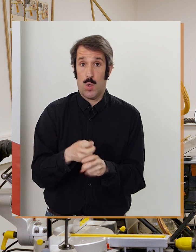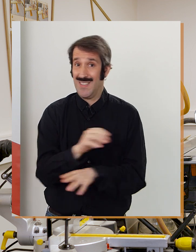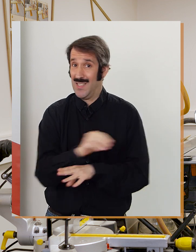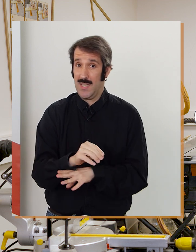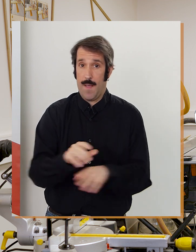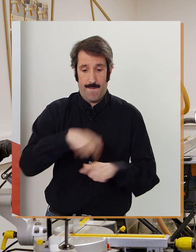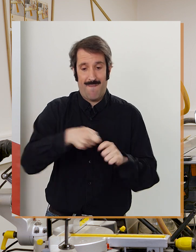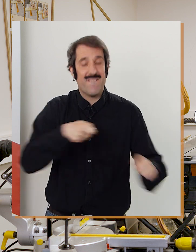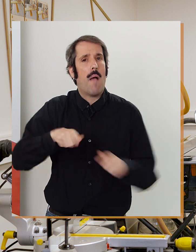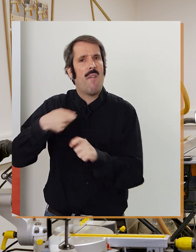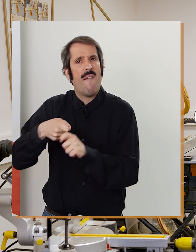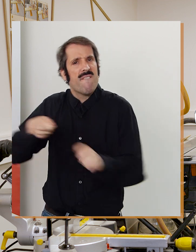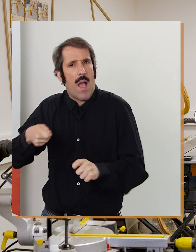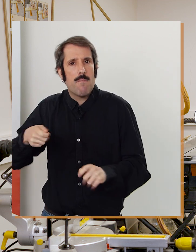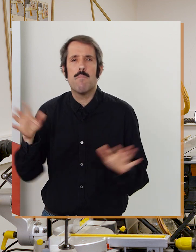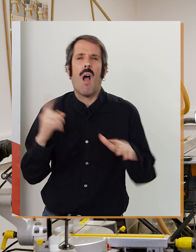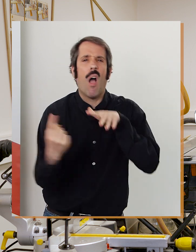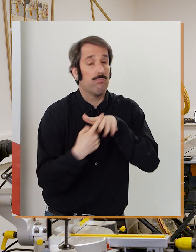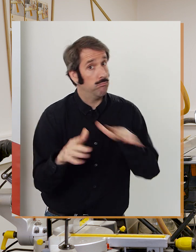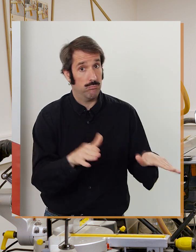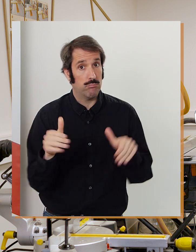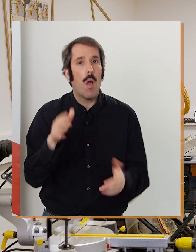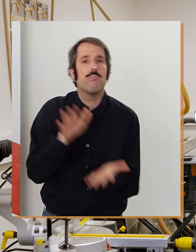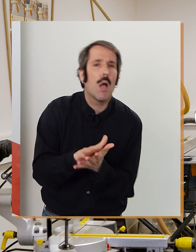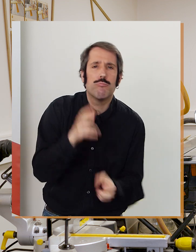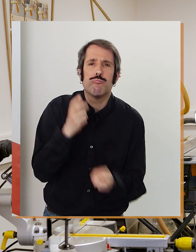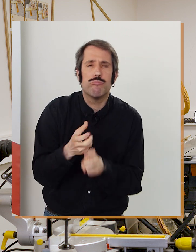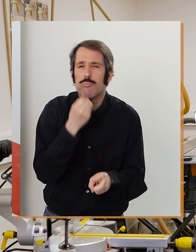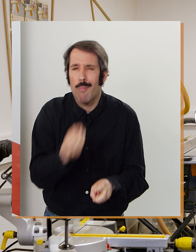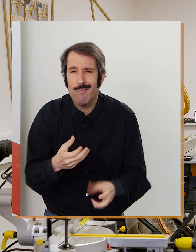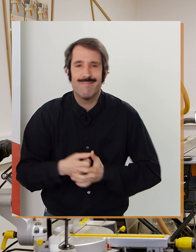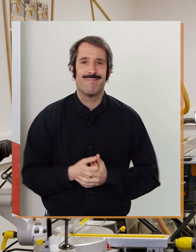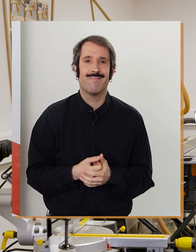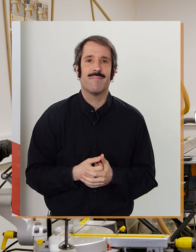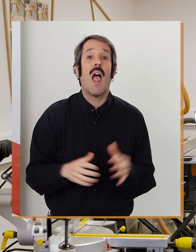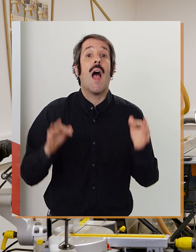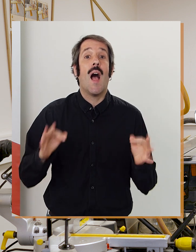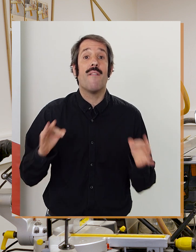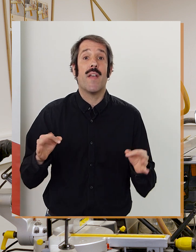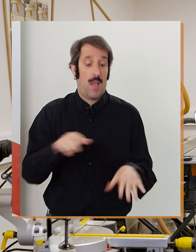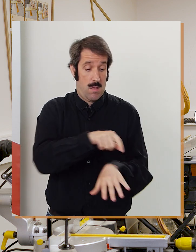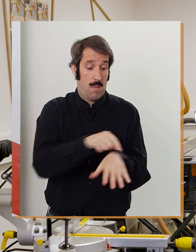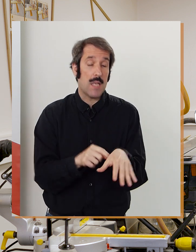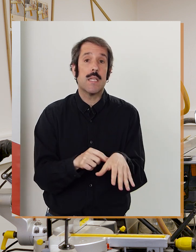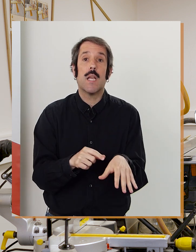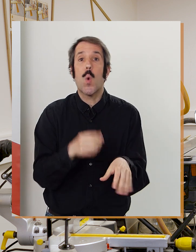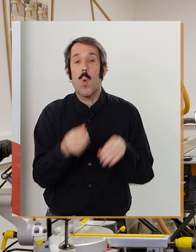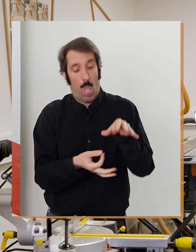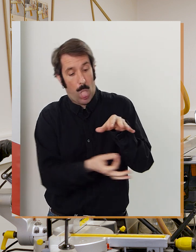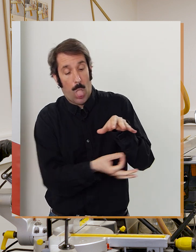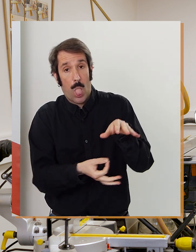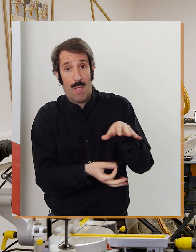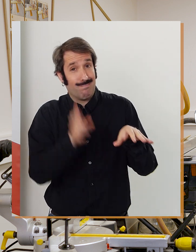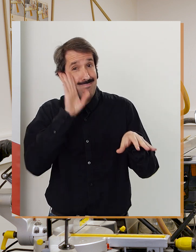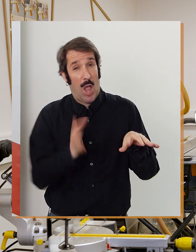de chaussures fermées. Pas de tongs, pas de sandales s'il vous plaît. Des baskets, tennis feront là très bien l'affaire. Tout ce qui sera bracelet avec des éléments qui pendent,